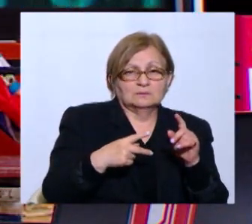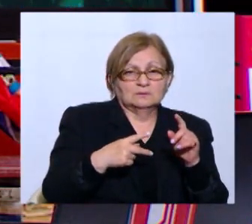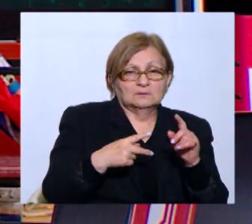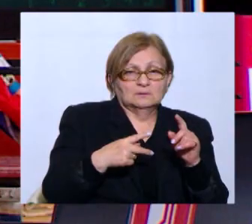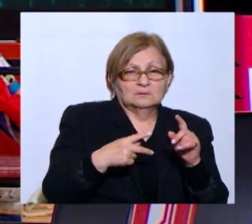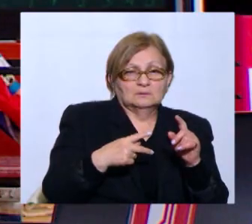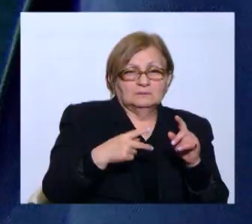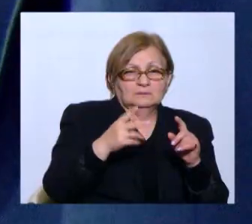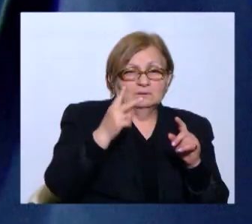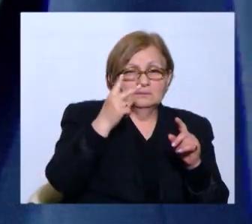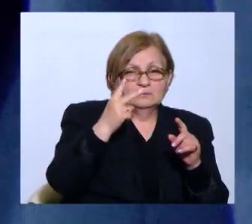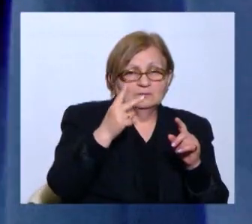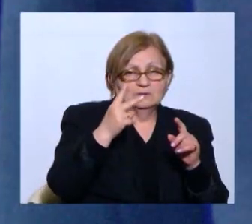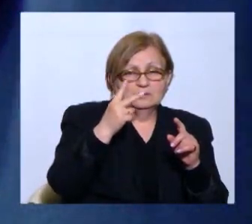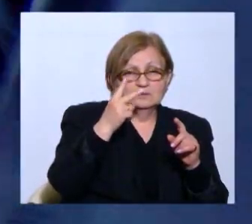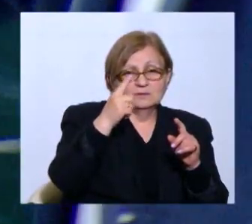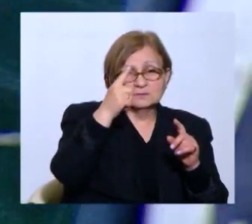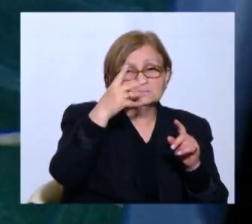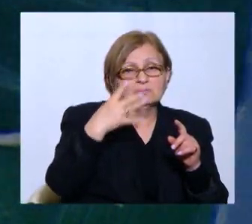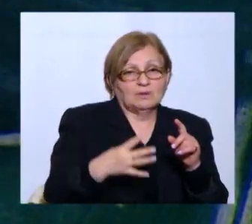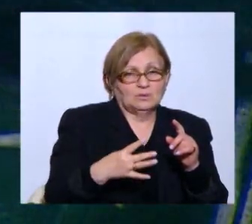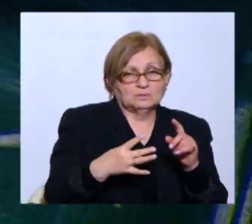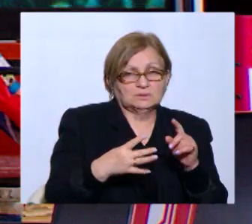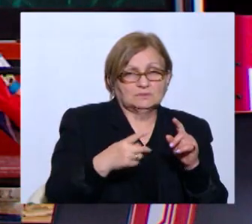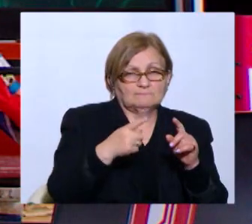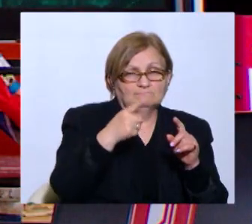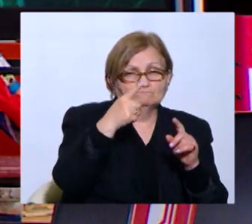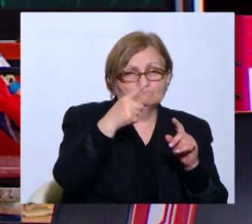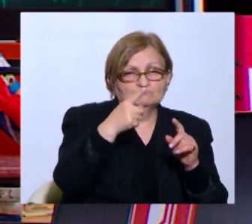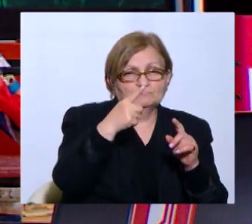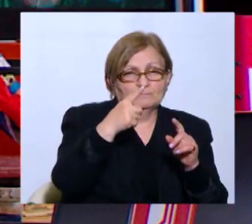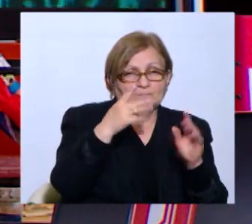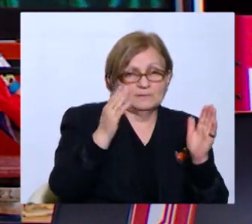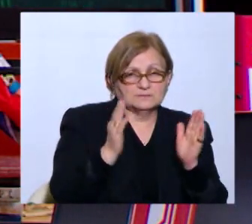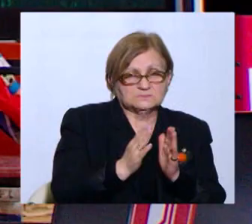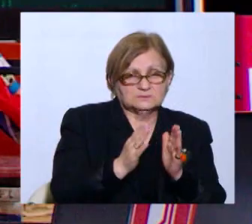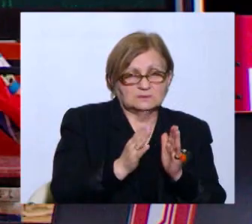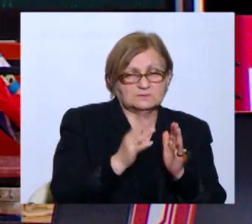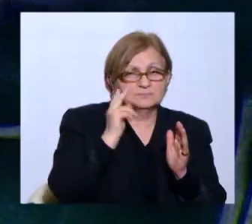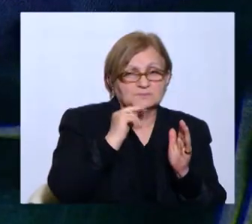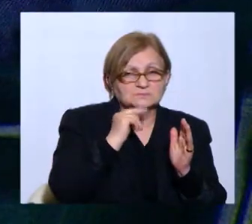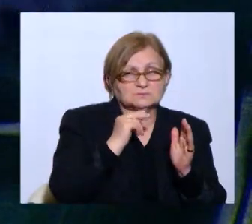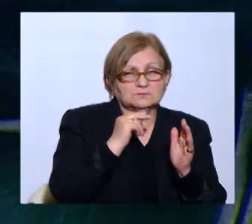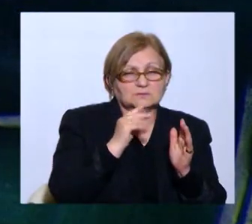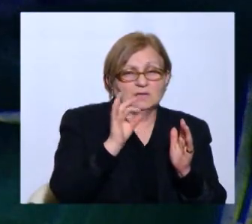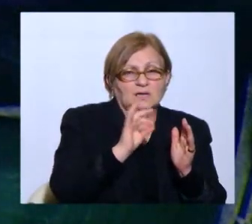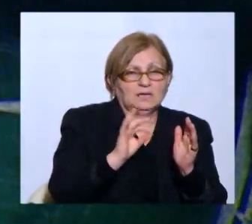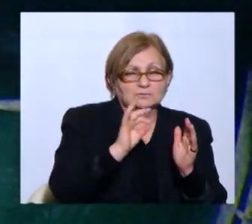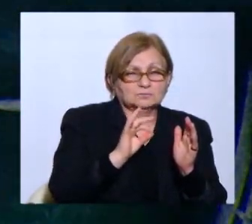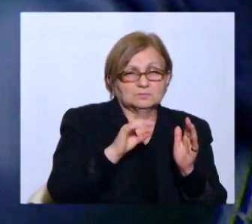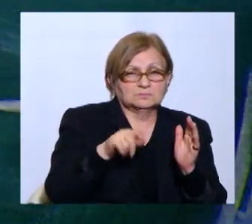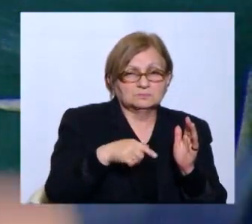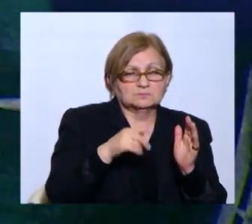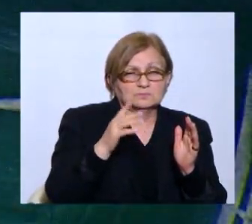1.2-დი. ხარისხში 2 იქნება 1.4-დი, იმიტომ რომ როდესაც ერთზე ნაკლები რიცხვი, ხო? 0.0 რაღაცა, ამ